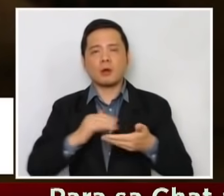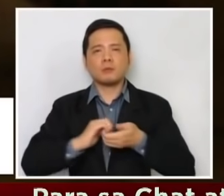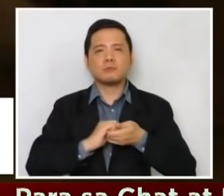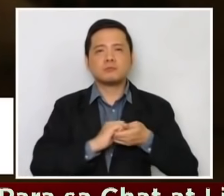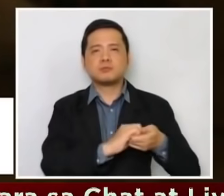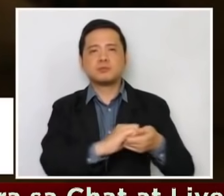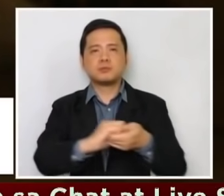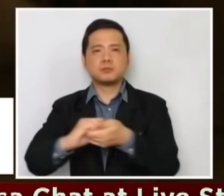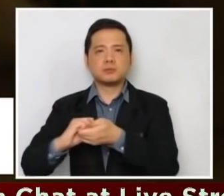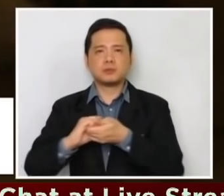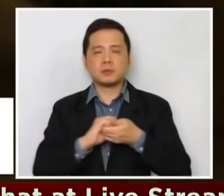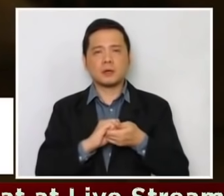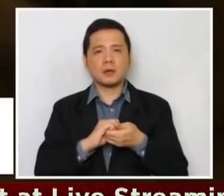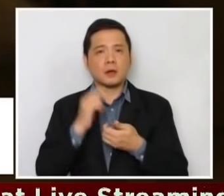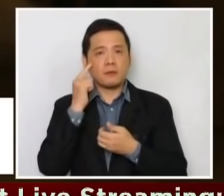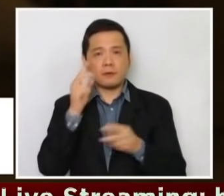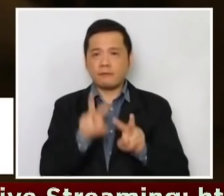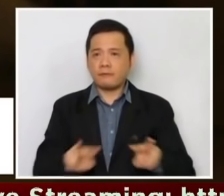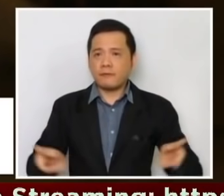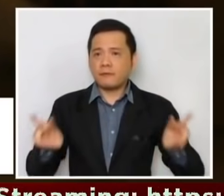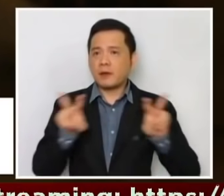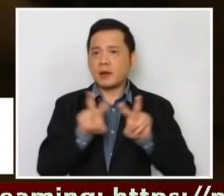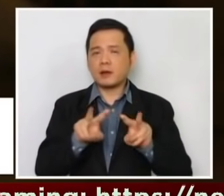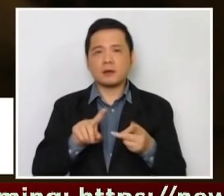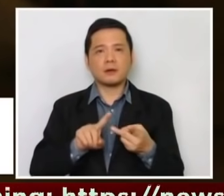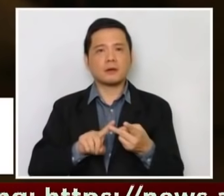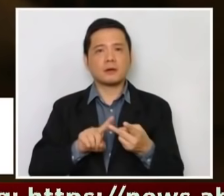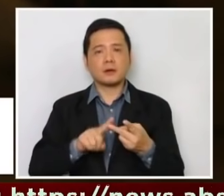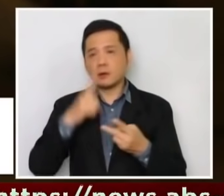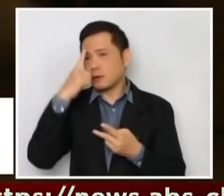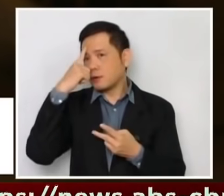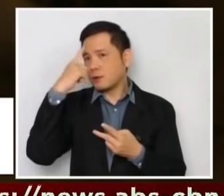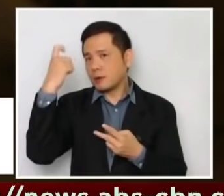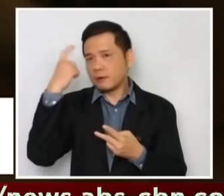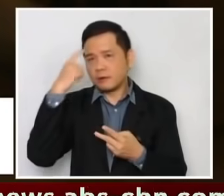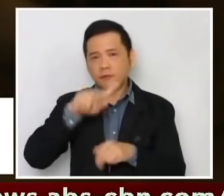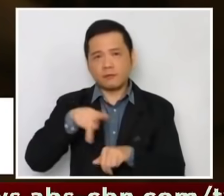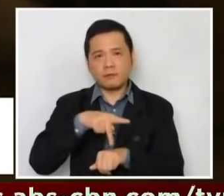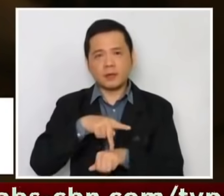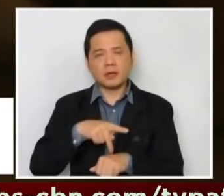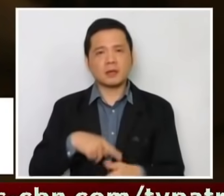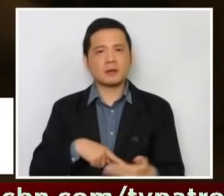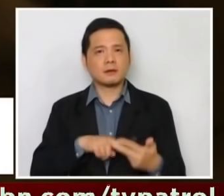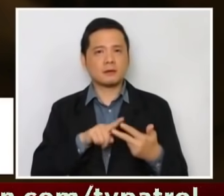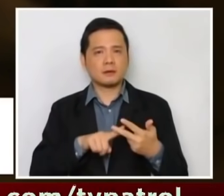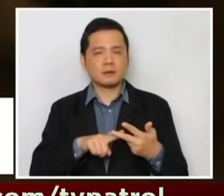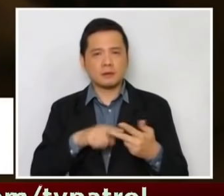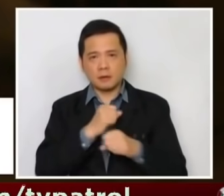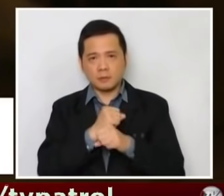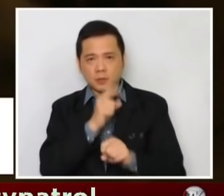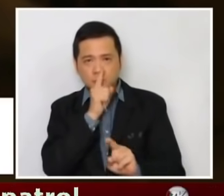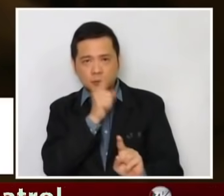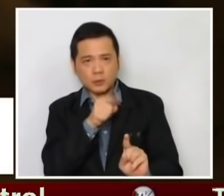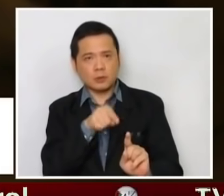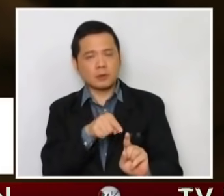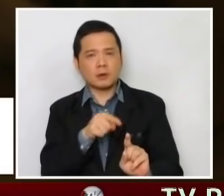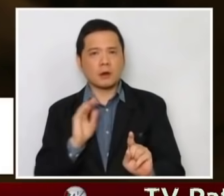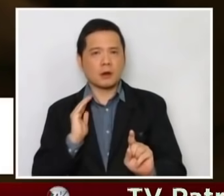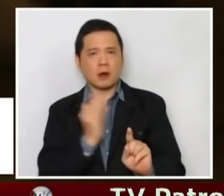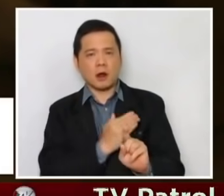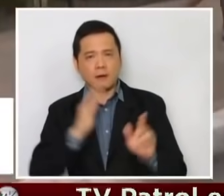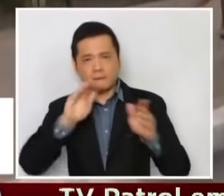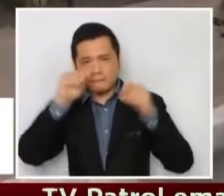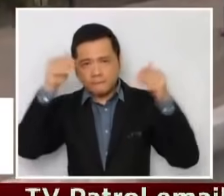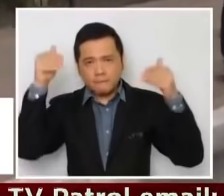prinsipyo, sa pangarap para sa bansa, at sa landas na dapat tahakin tungo sa katuparan ng